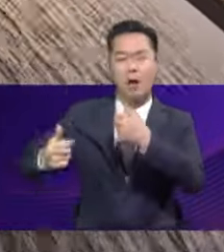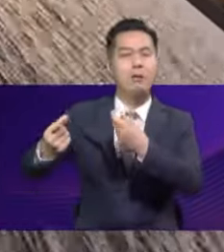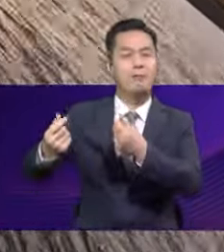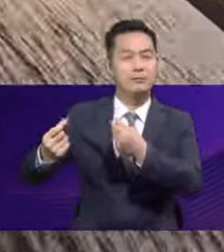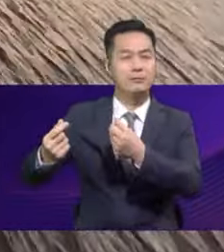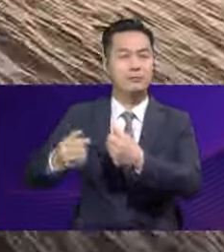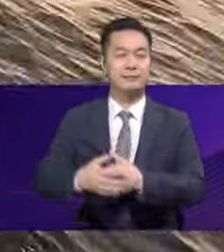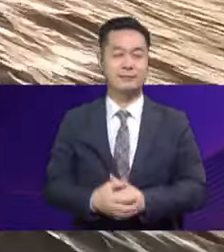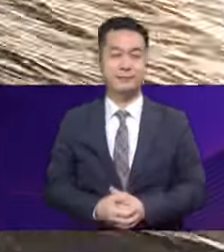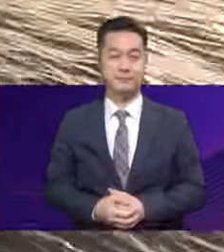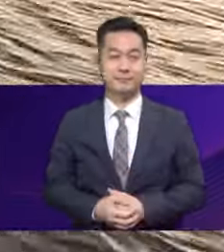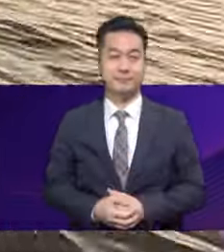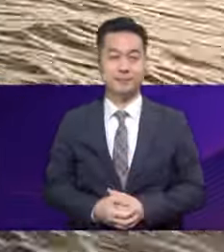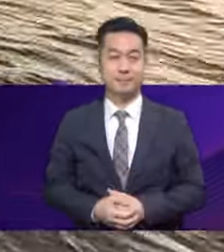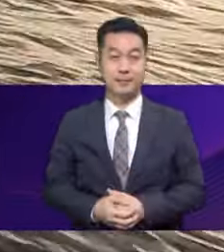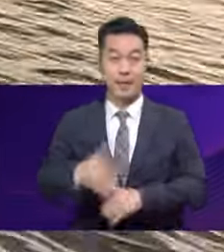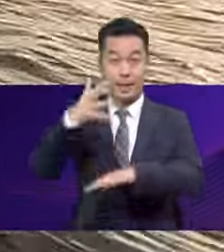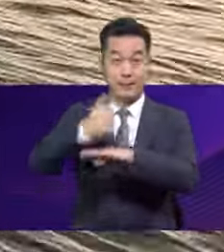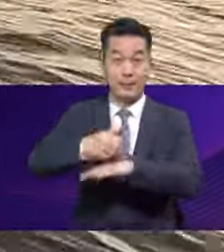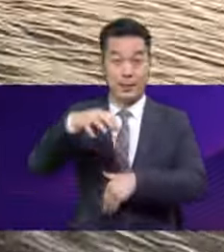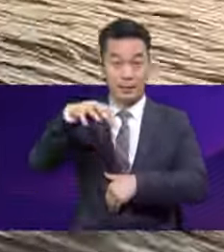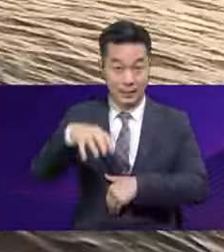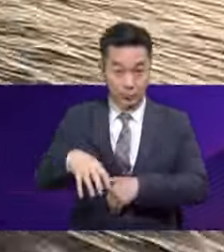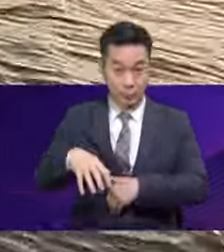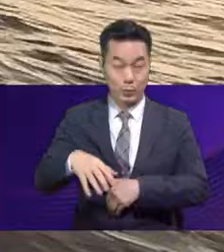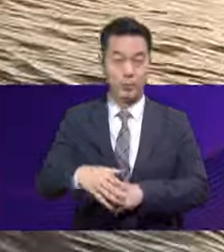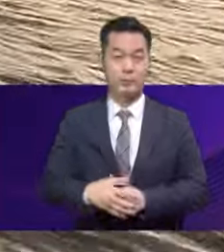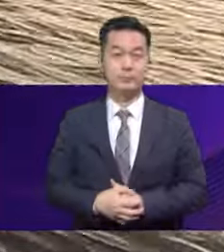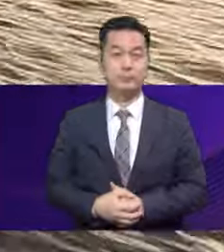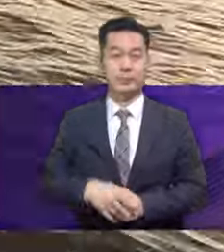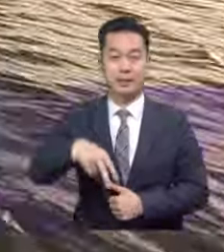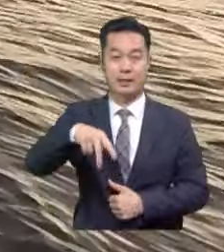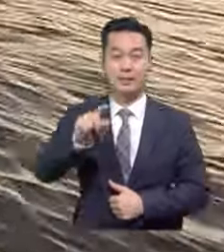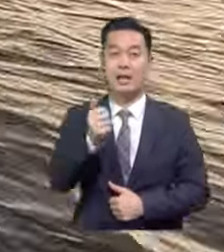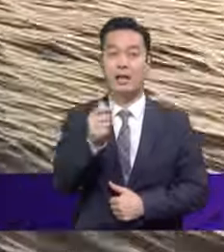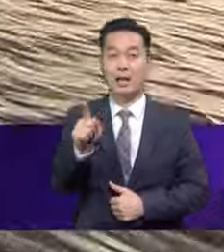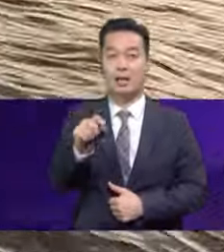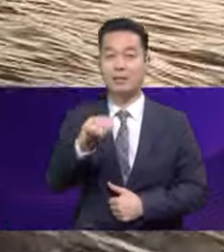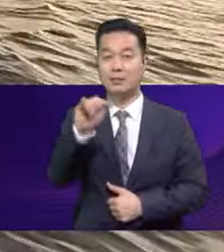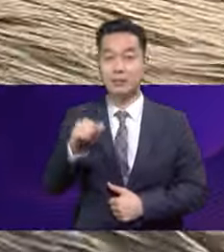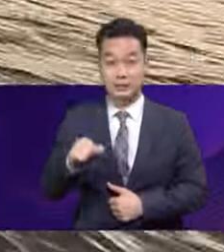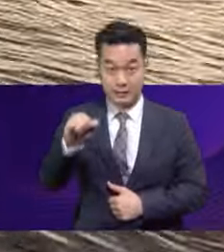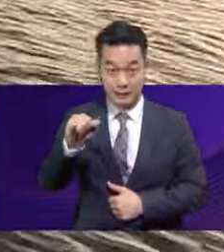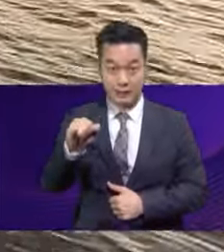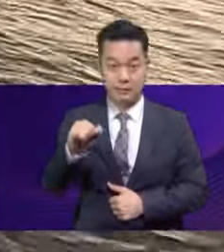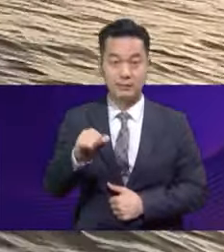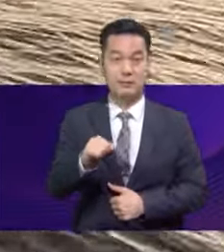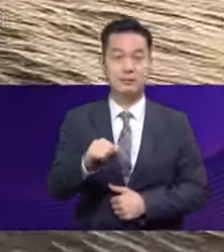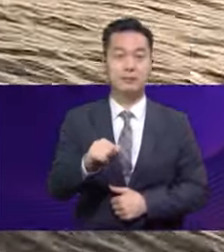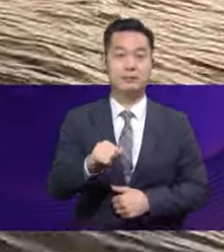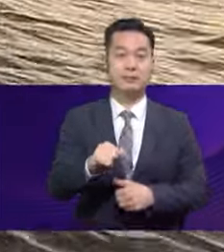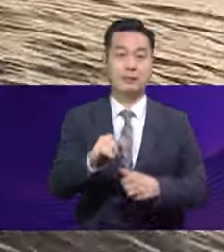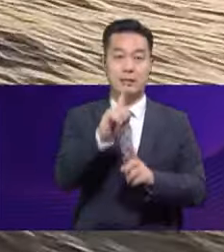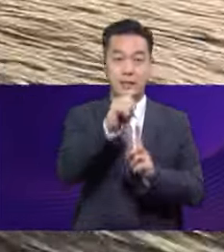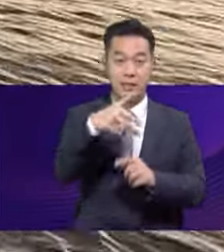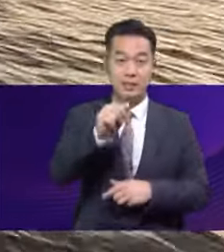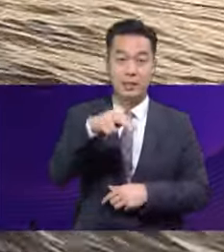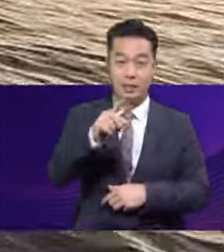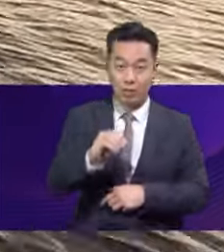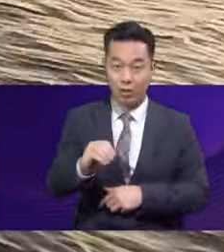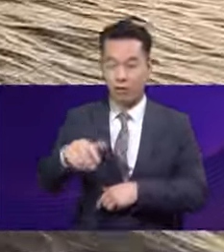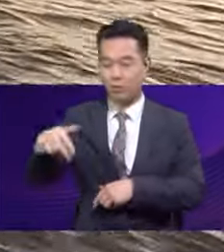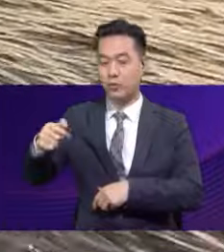네, 다음 낙동강 벨트 마지막 장소에 보트가 도착했습니다. 부산 사하 을이고요. 국민의힘 조경태 후보